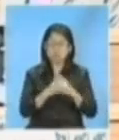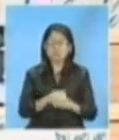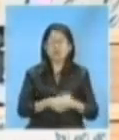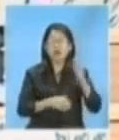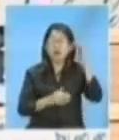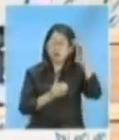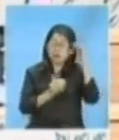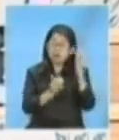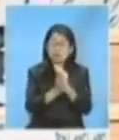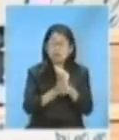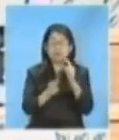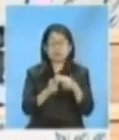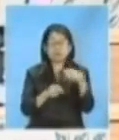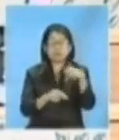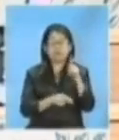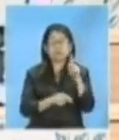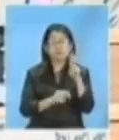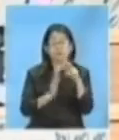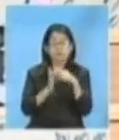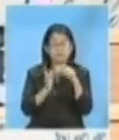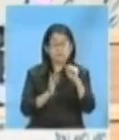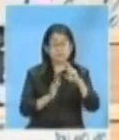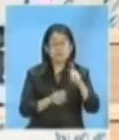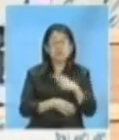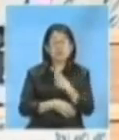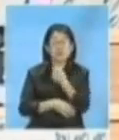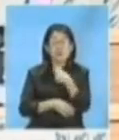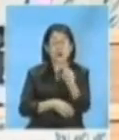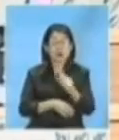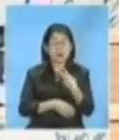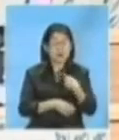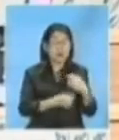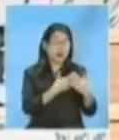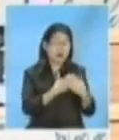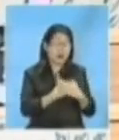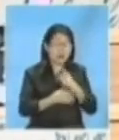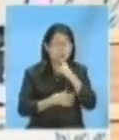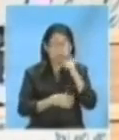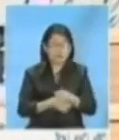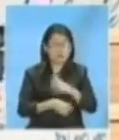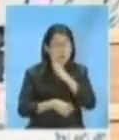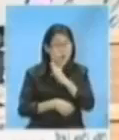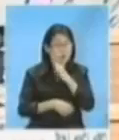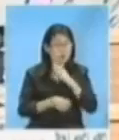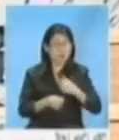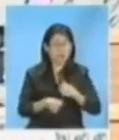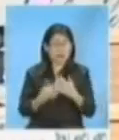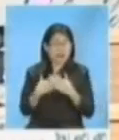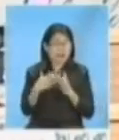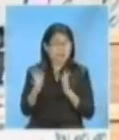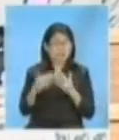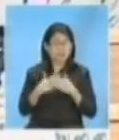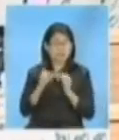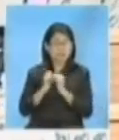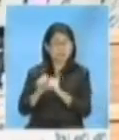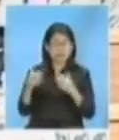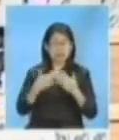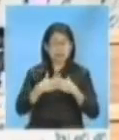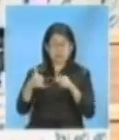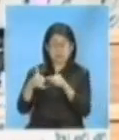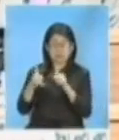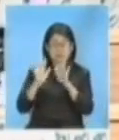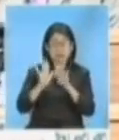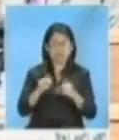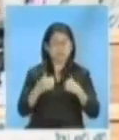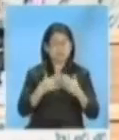ที่สุดประธานในที่ประชุมพลเอกธีรเดชมีเพียรรองประธานสภาทำหน้าที่อยู่นะคะก็ต้องตัดบทให้คุณหมอวร